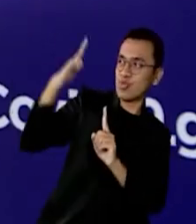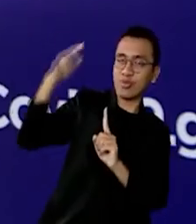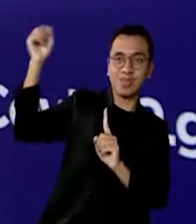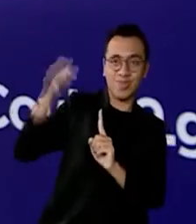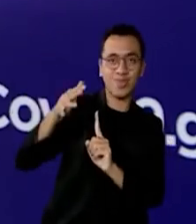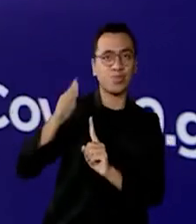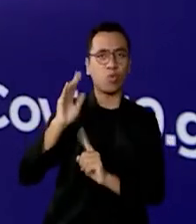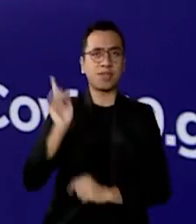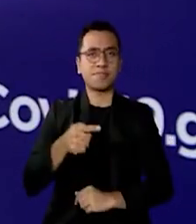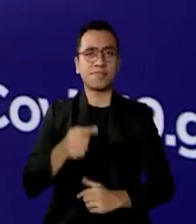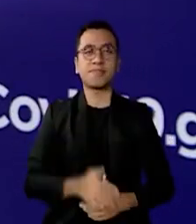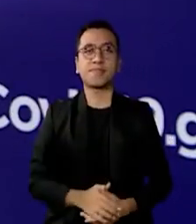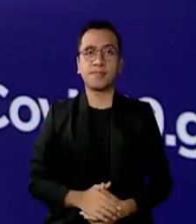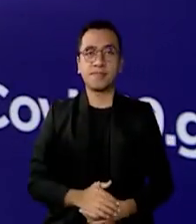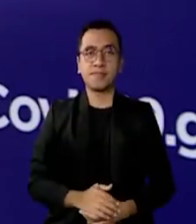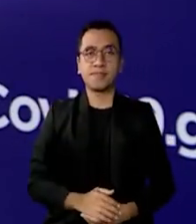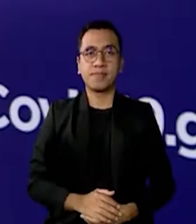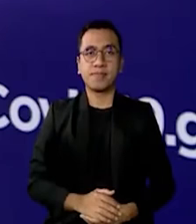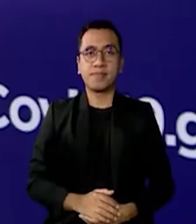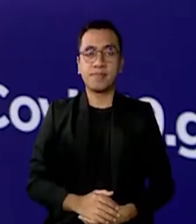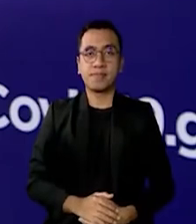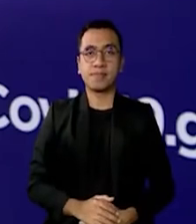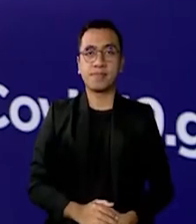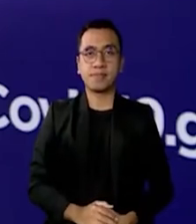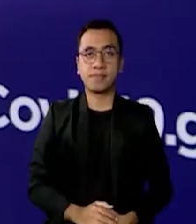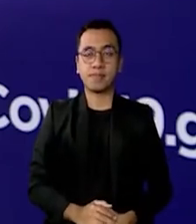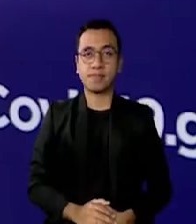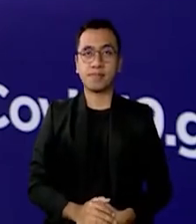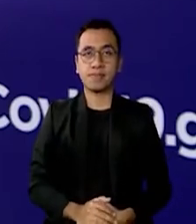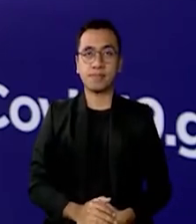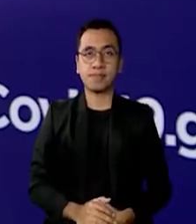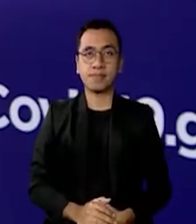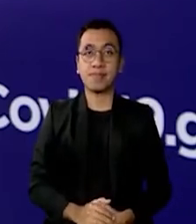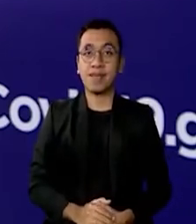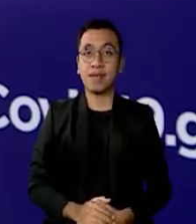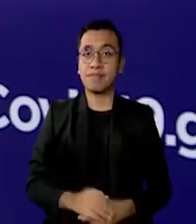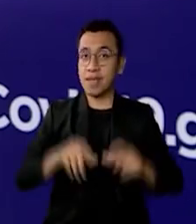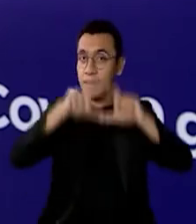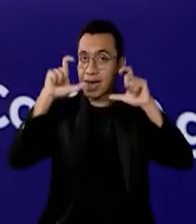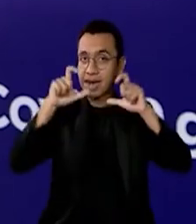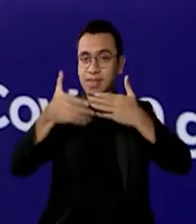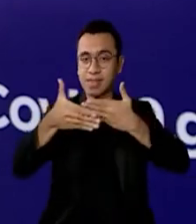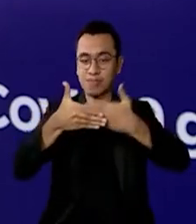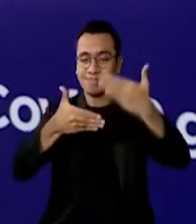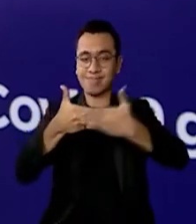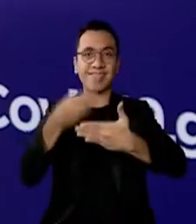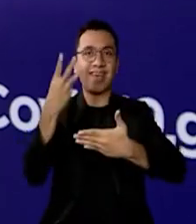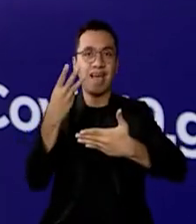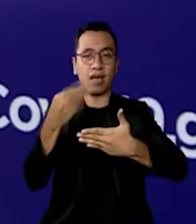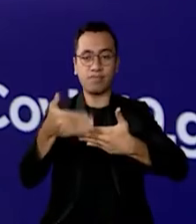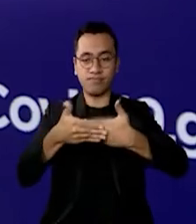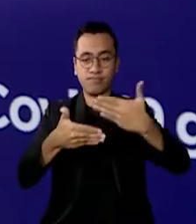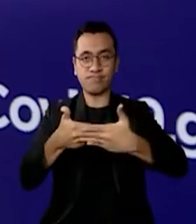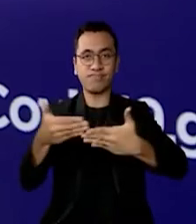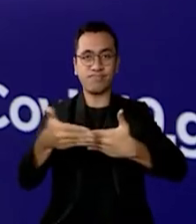sudah dilakukan Nah karena memang maskernya bertumpuk-tumpuk karena ada kekhawatiran ya